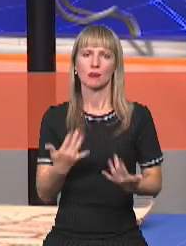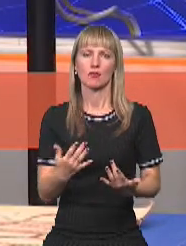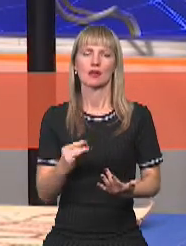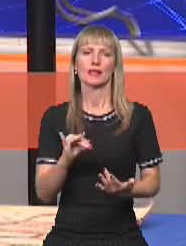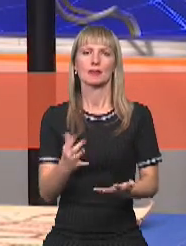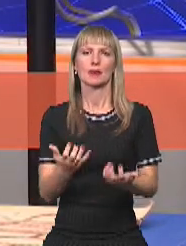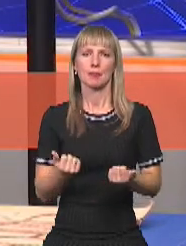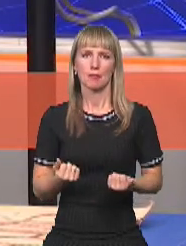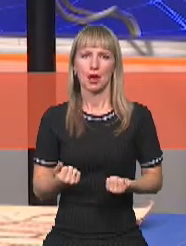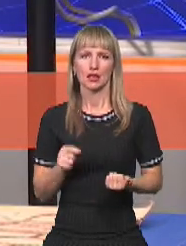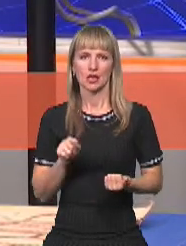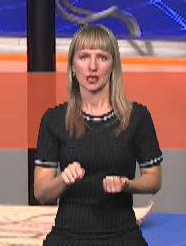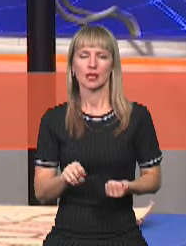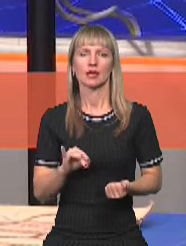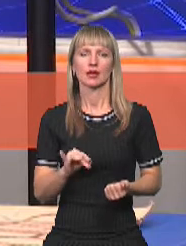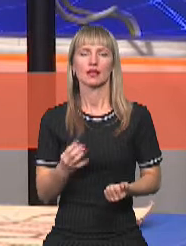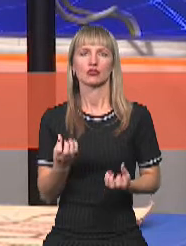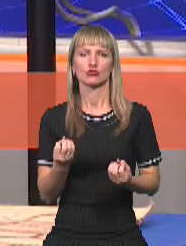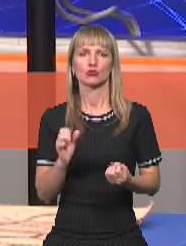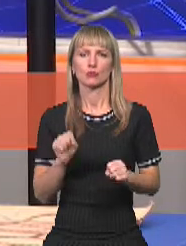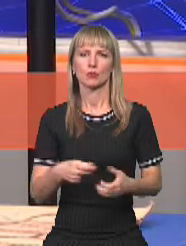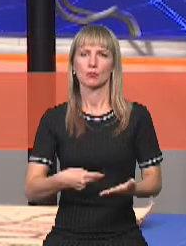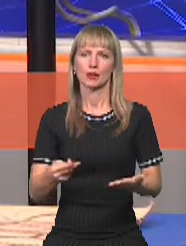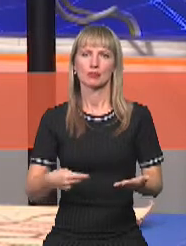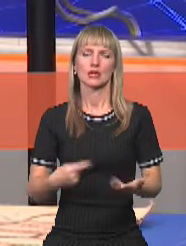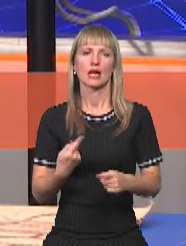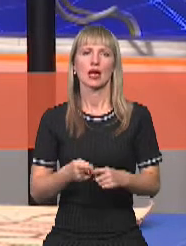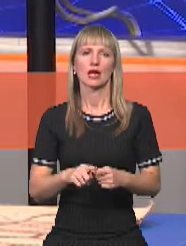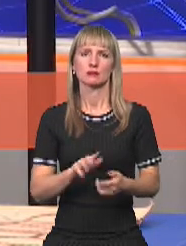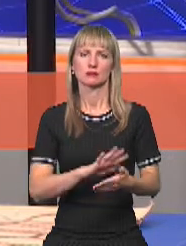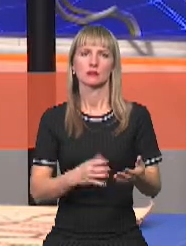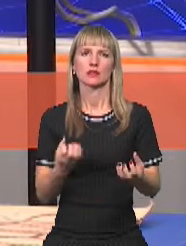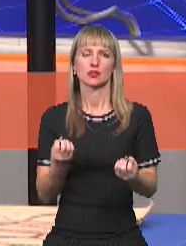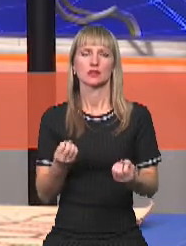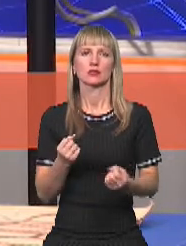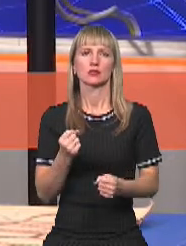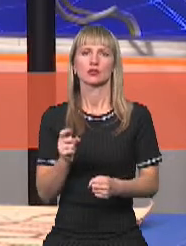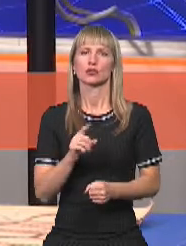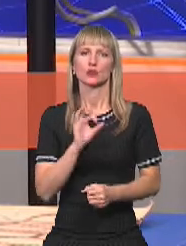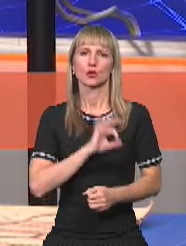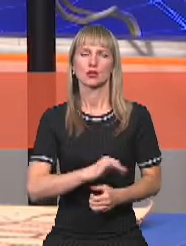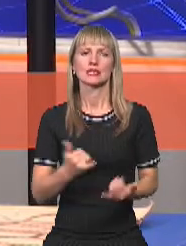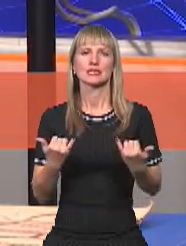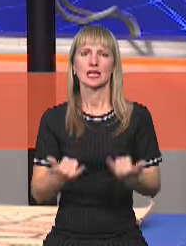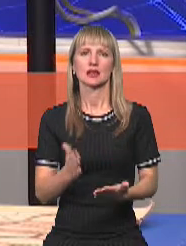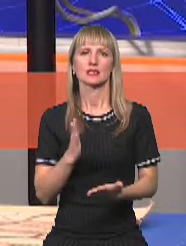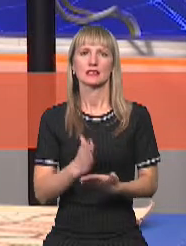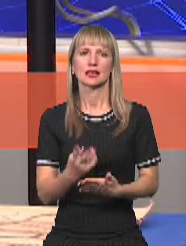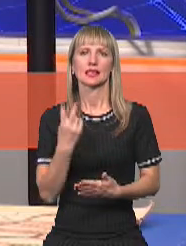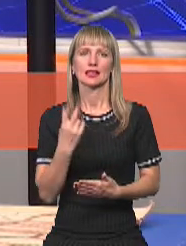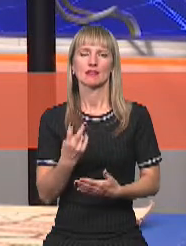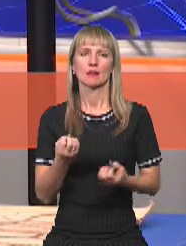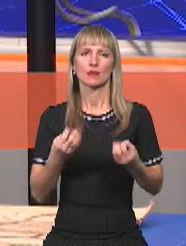приймати їх, але досі можна підписати цю петицію і зробити хоч щось корисне. Отже, зараз принаймні є дві